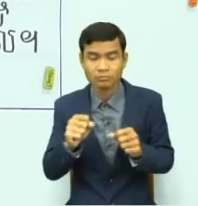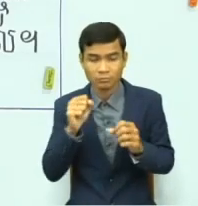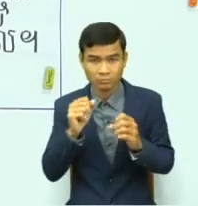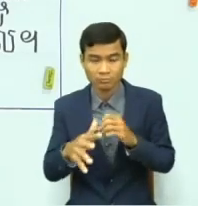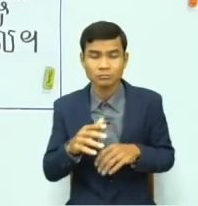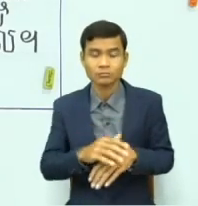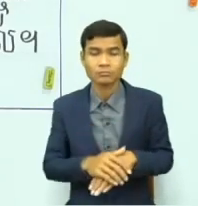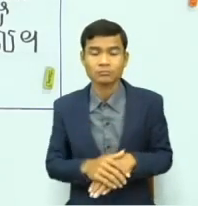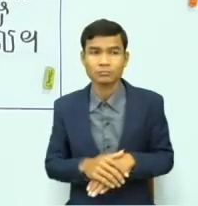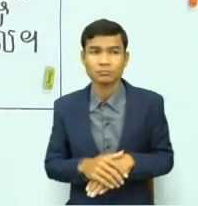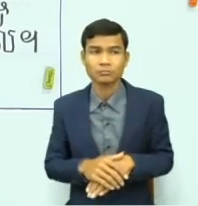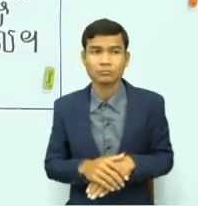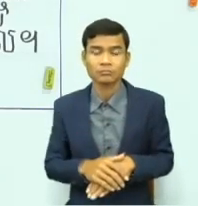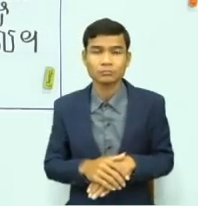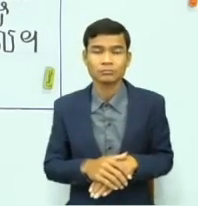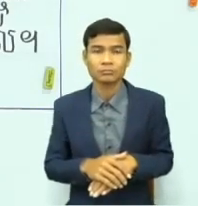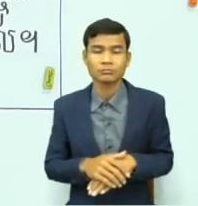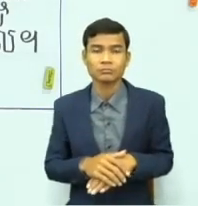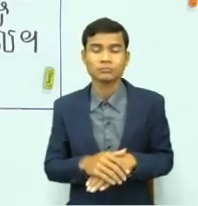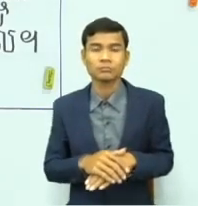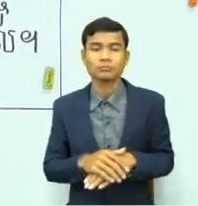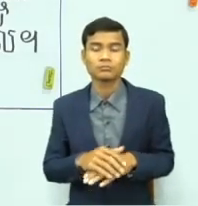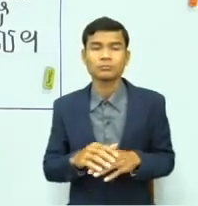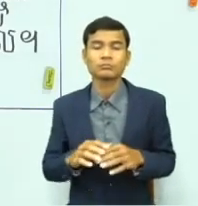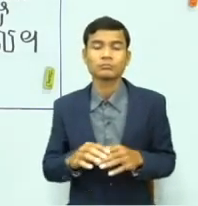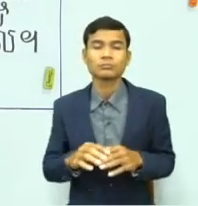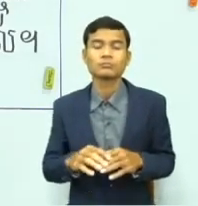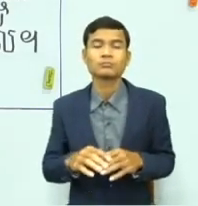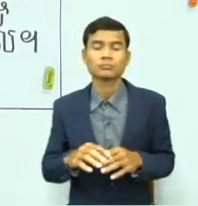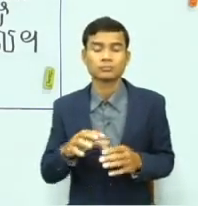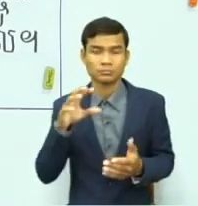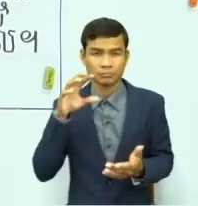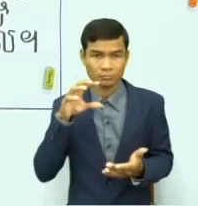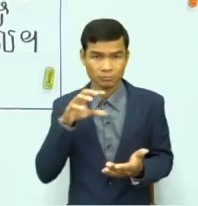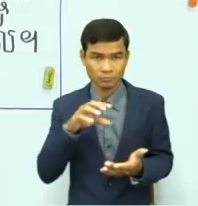đam hay nè con á riết thiên ni phnom penh